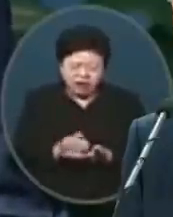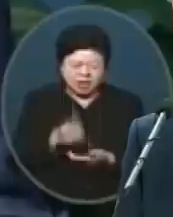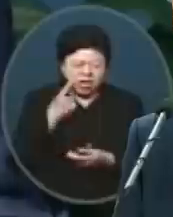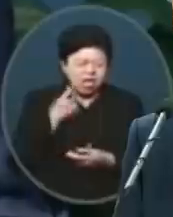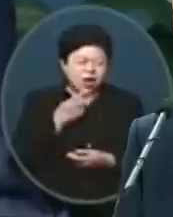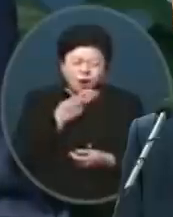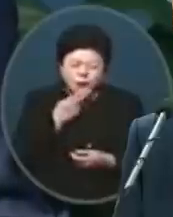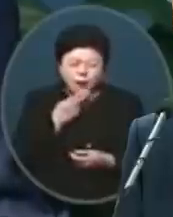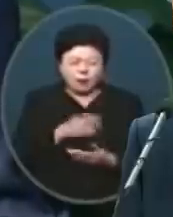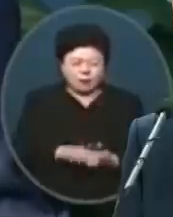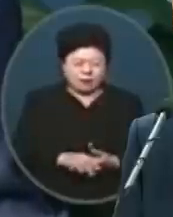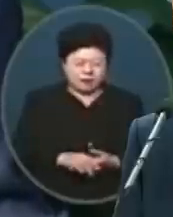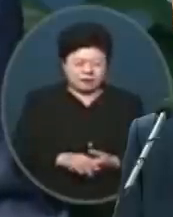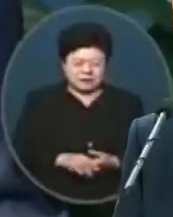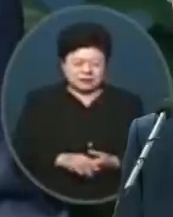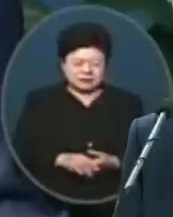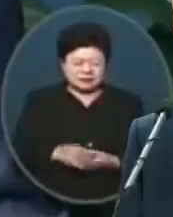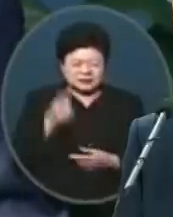탐하지 않고.